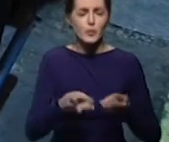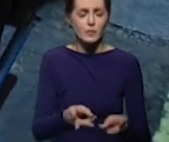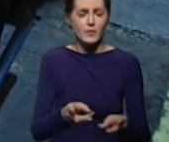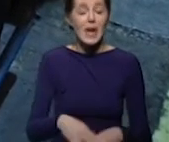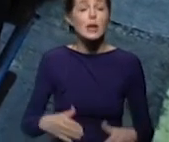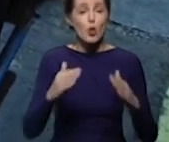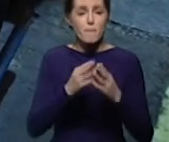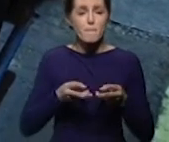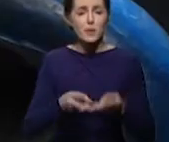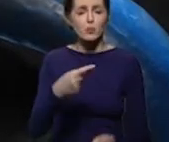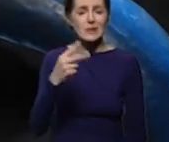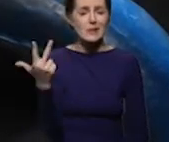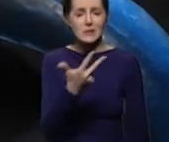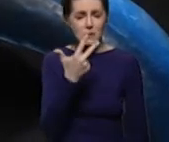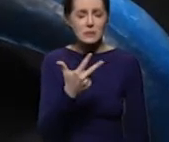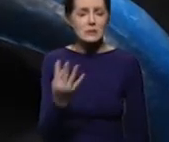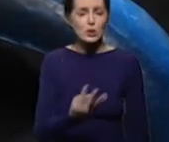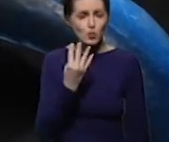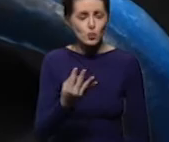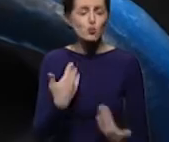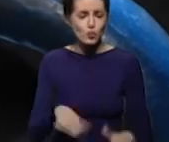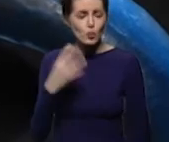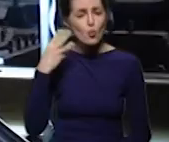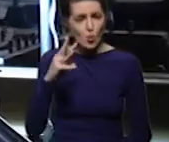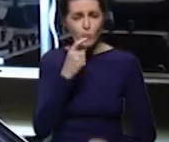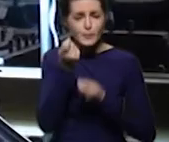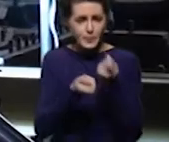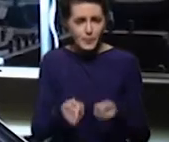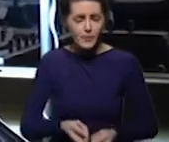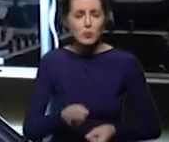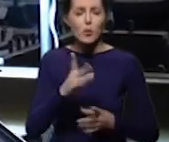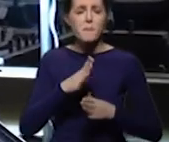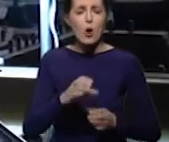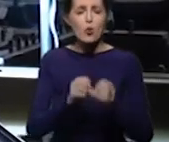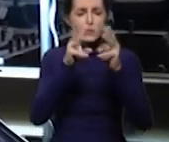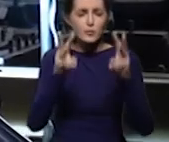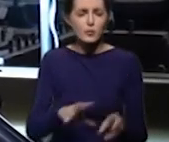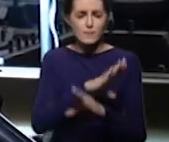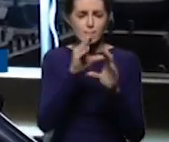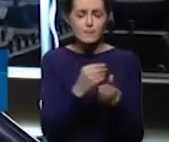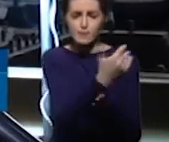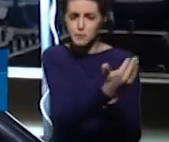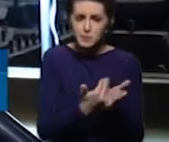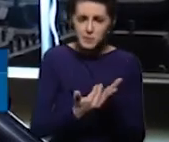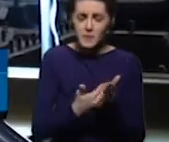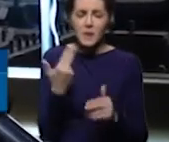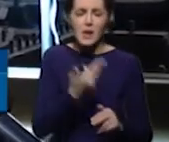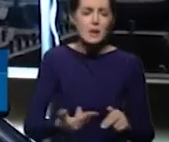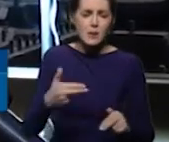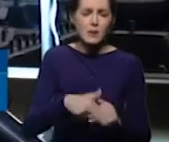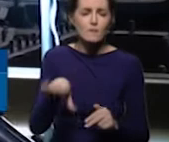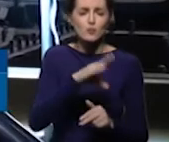печі номер 3 і 4, вони вже модернізовані. І щоб забезпечити дані печі